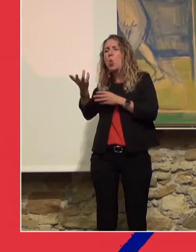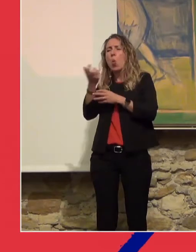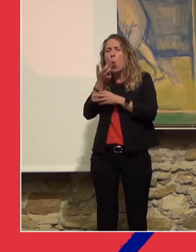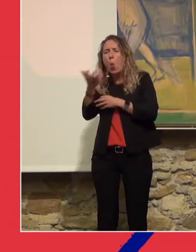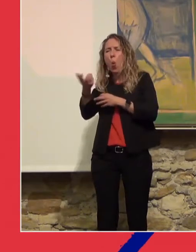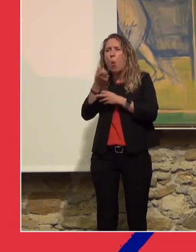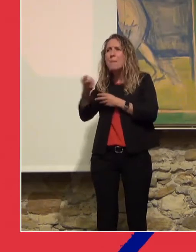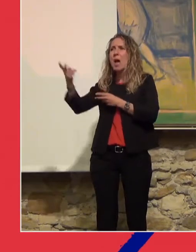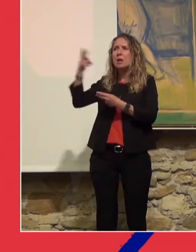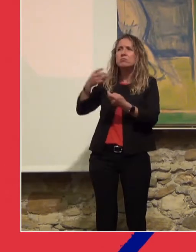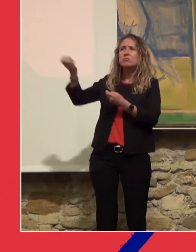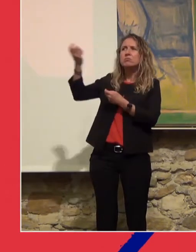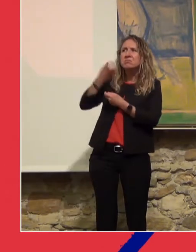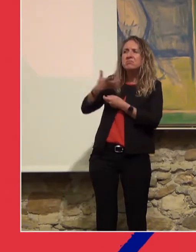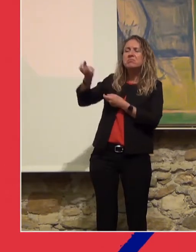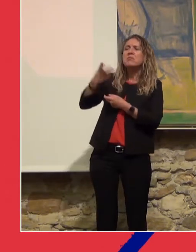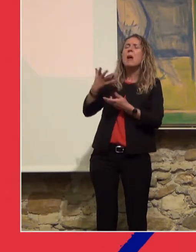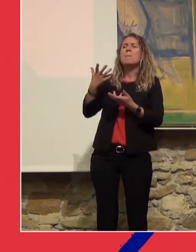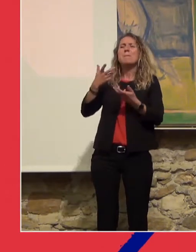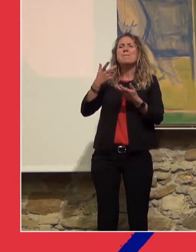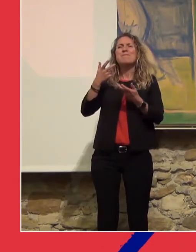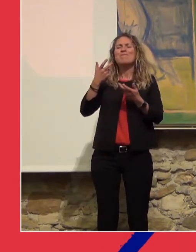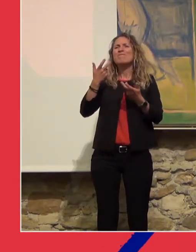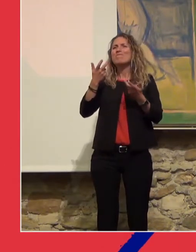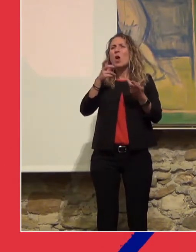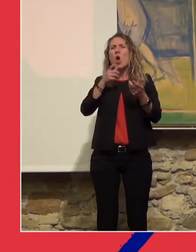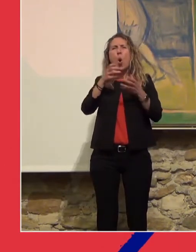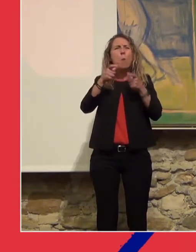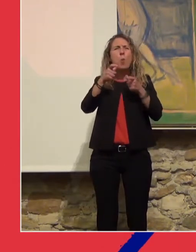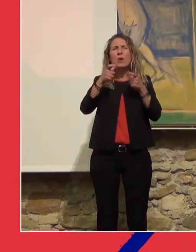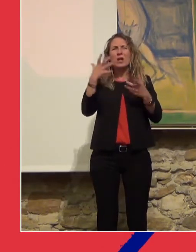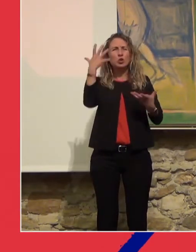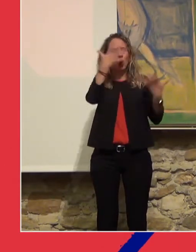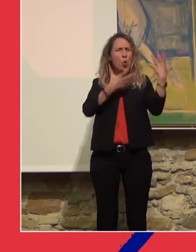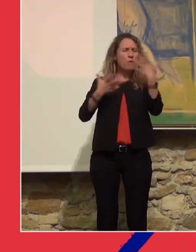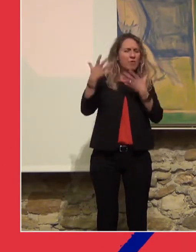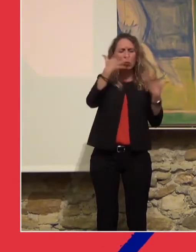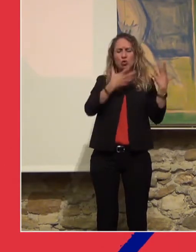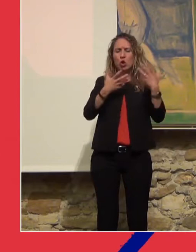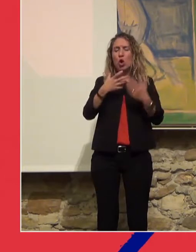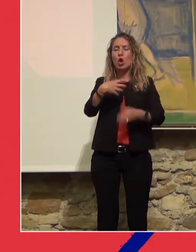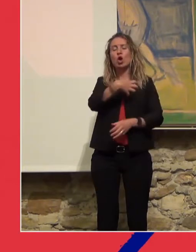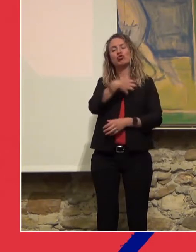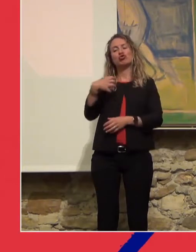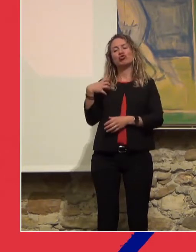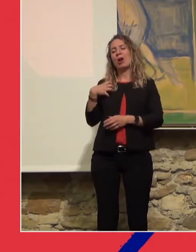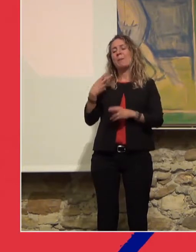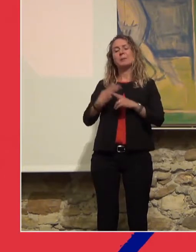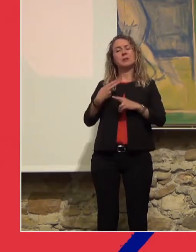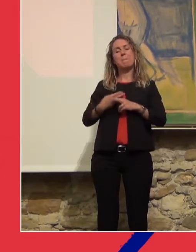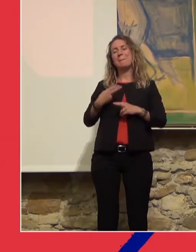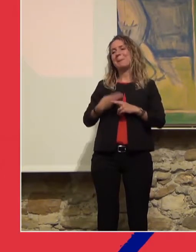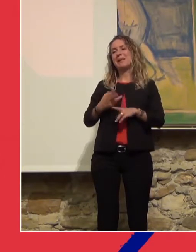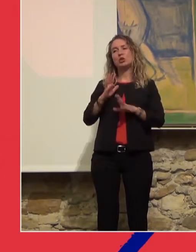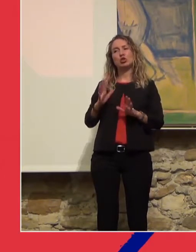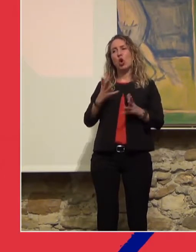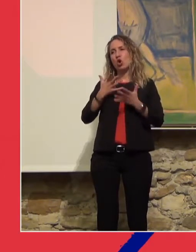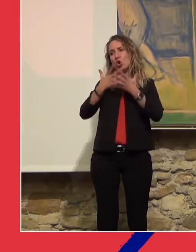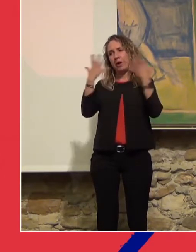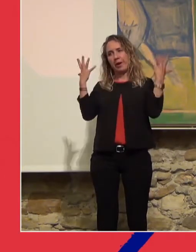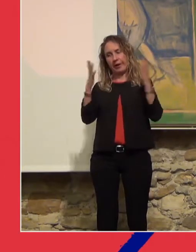genera confusione. La scienza richiede una chiarezza. Questa è la base di